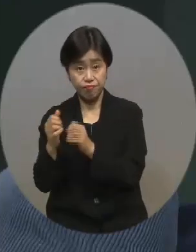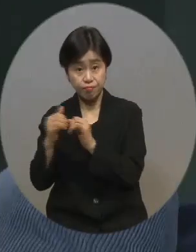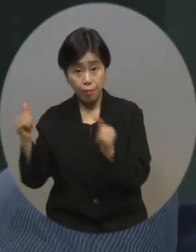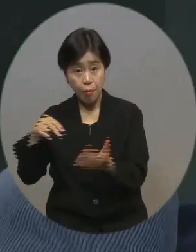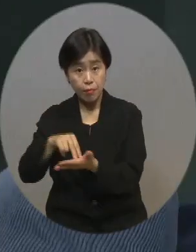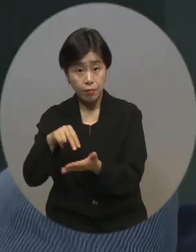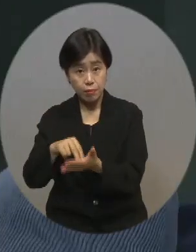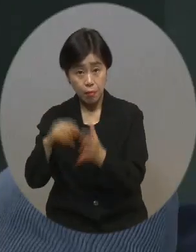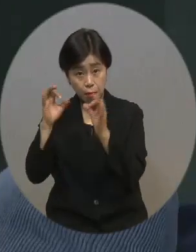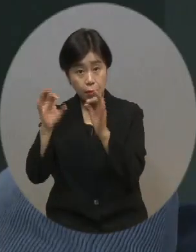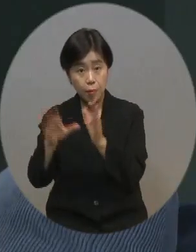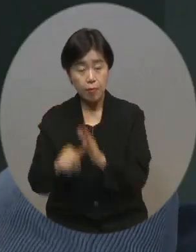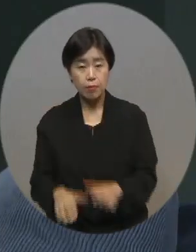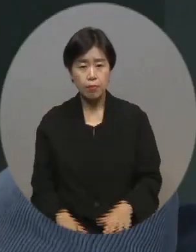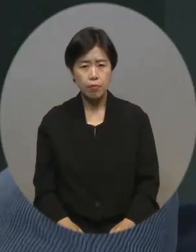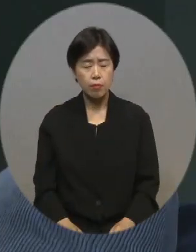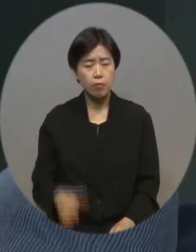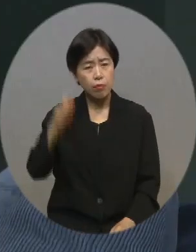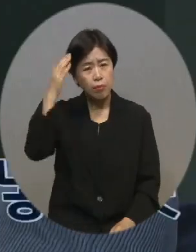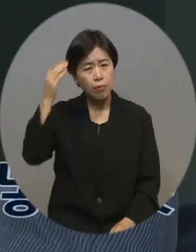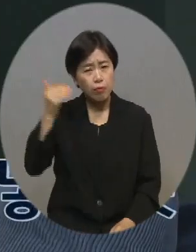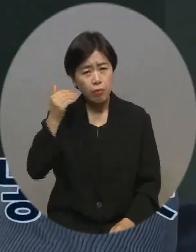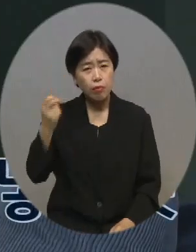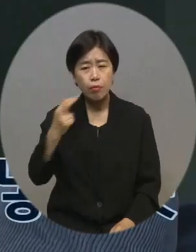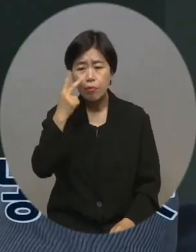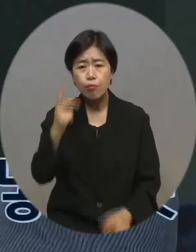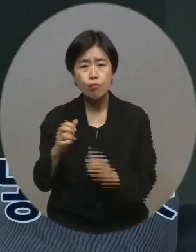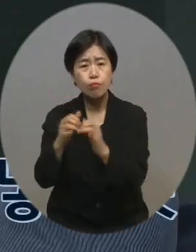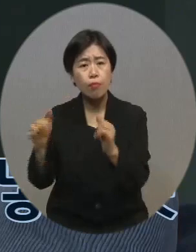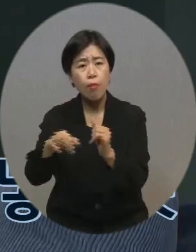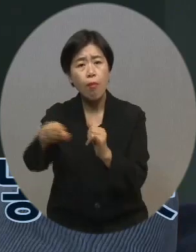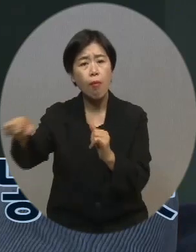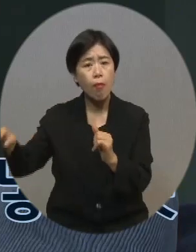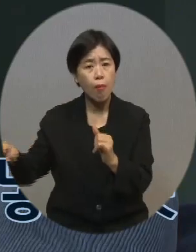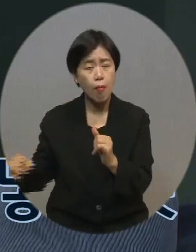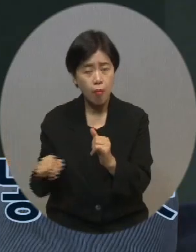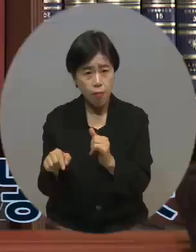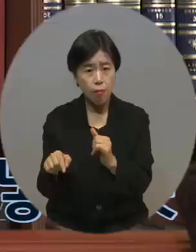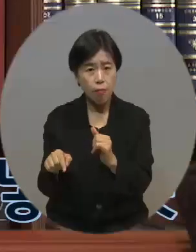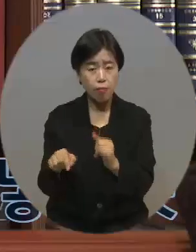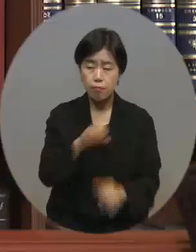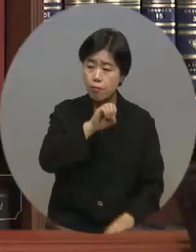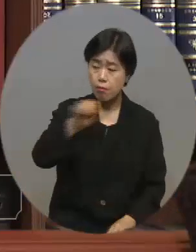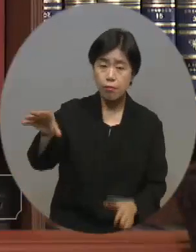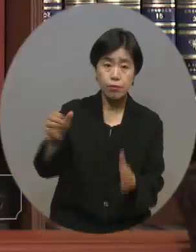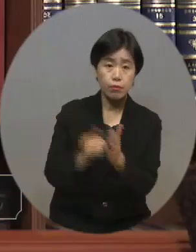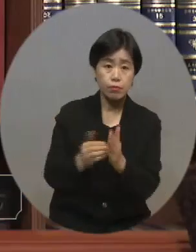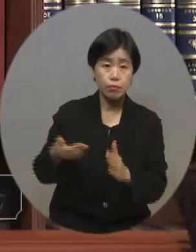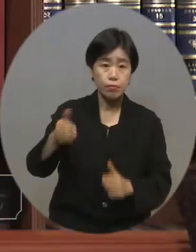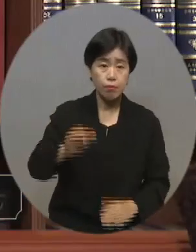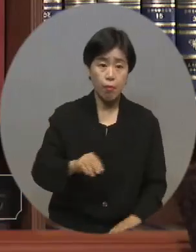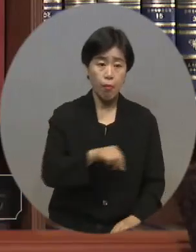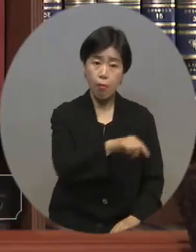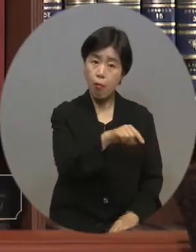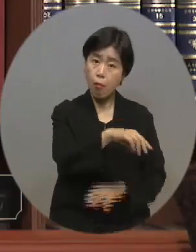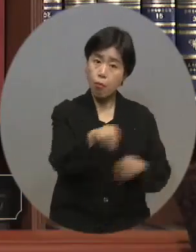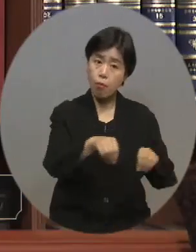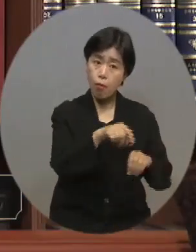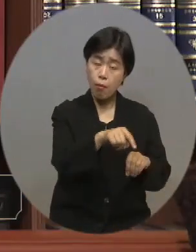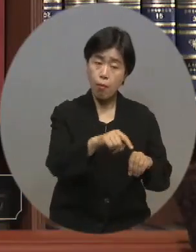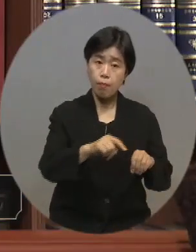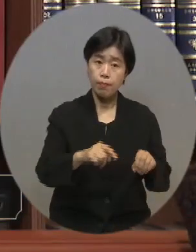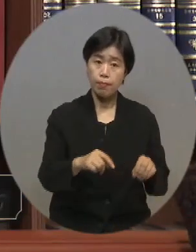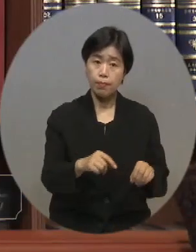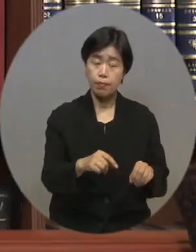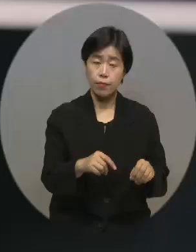대한민국이라든가 또 미국한테 한 얘기인데 결국 북한 사람들이 속에서 놀란 거예요. 그럼 북한 주민들도 그치, 그걸 알고 그거는- 있는